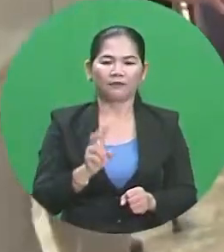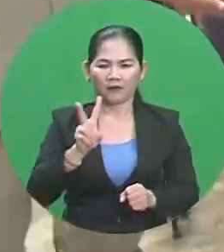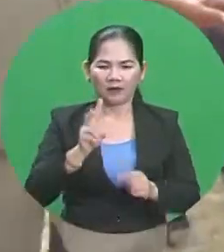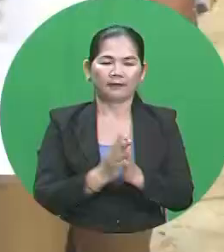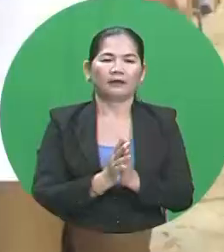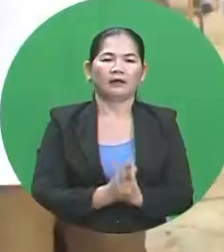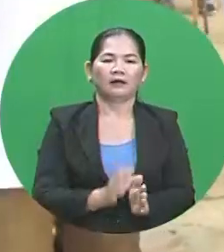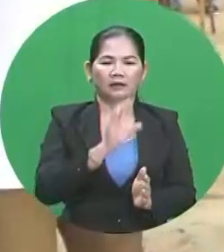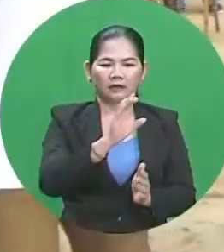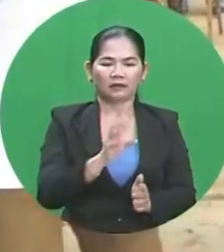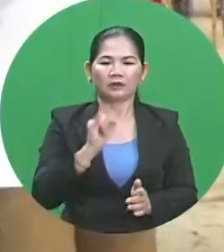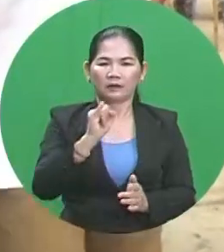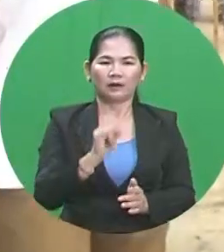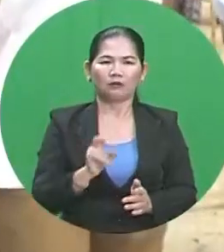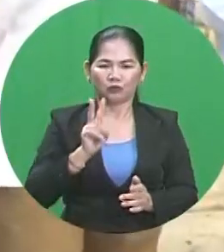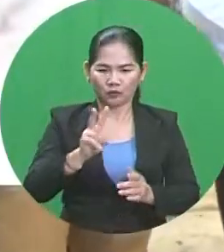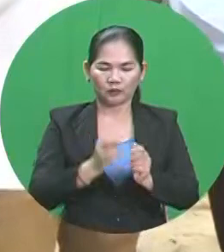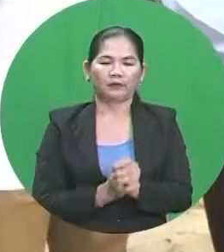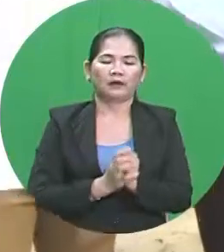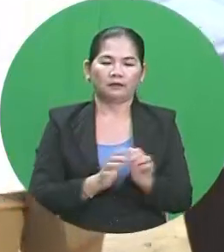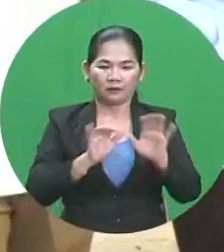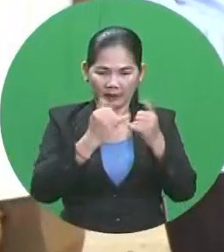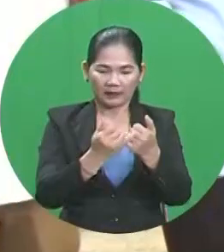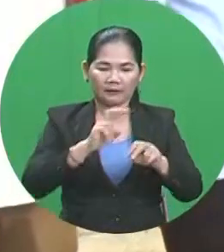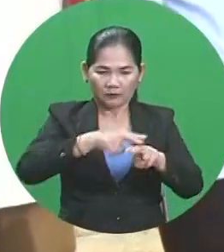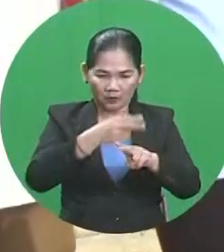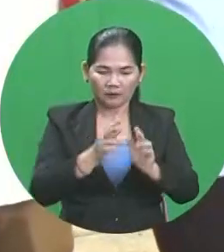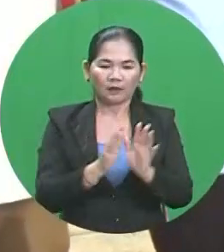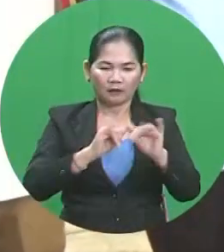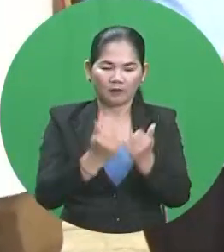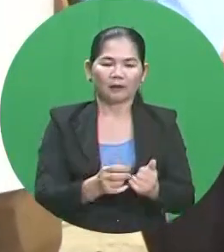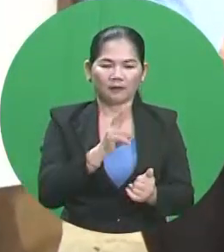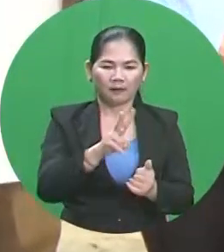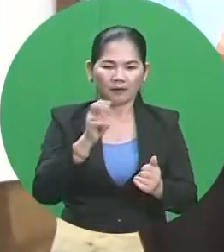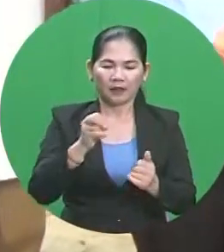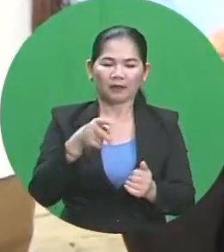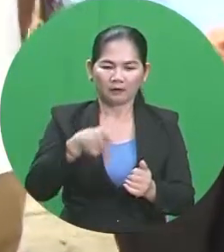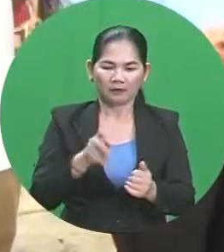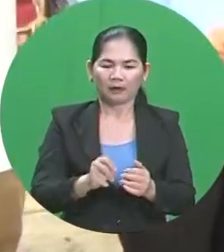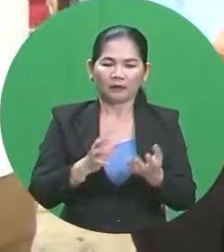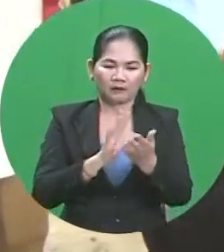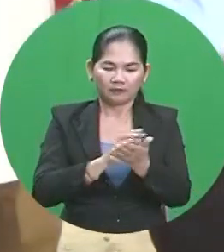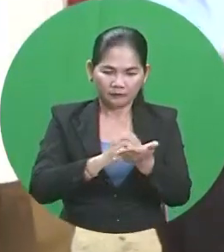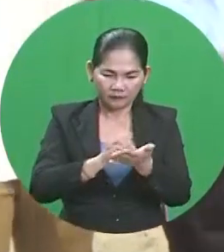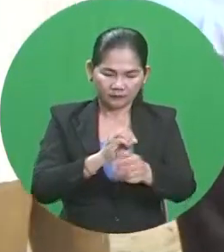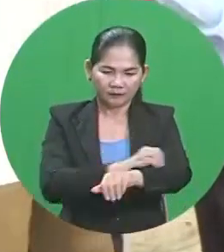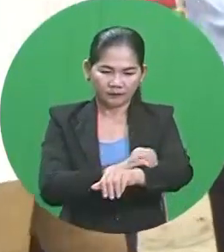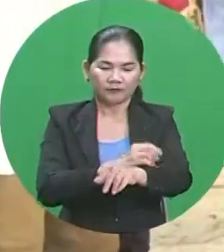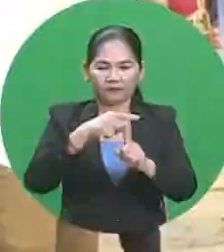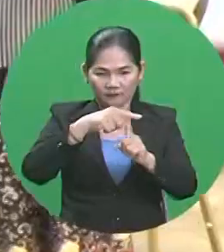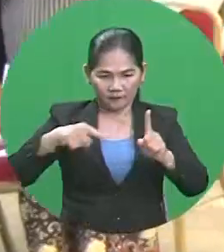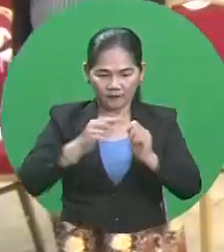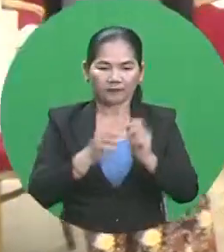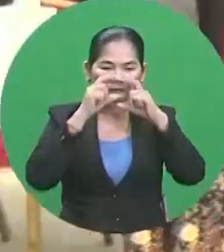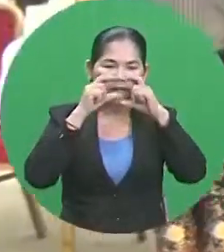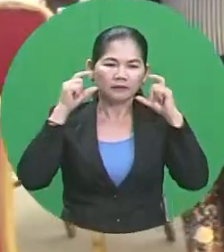ជា CMIU ដែលក្នុងមួយគ្រួសារទទួលបានអង្ករ20គីឡូក្រាមចែកលាងដៃមួយដបកន្លះលីត្រនិង